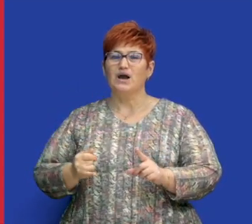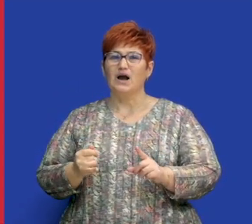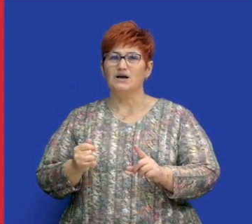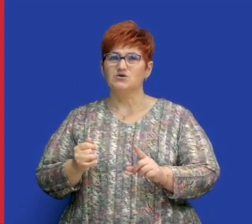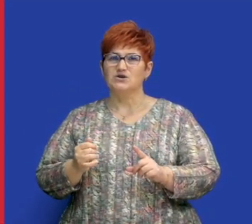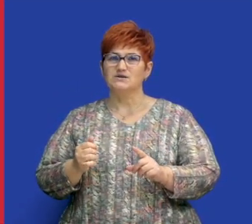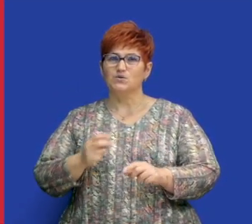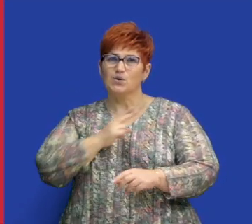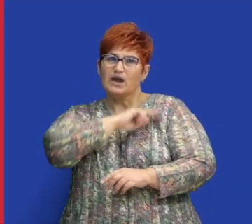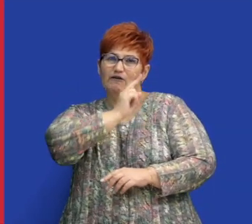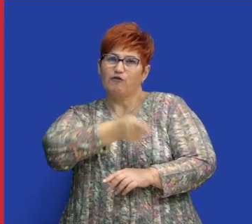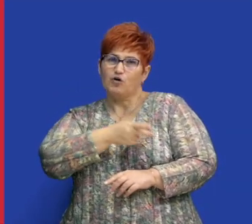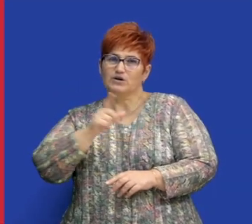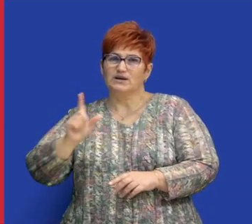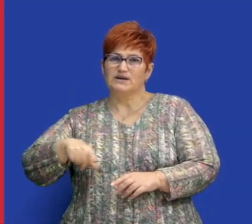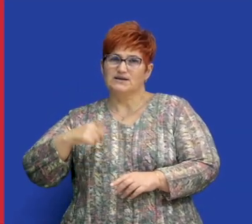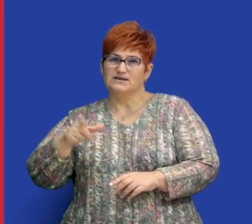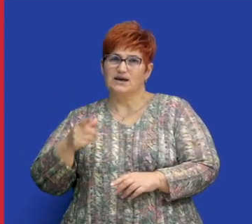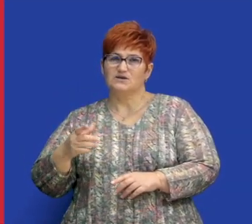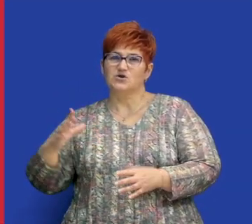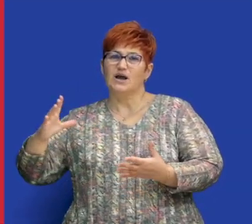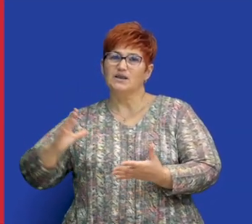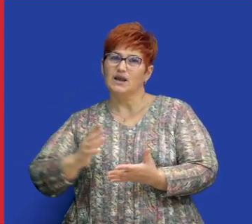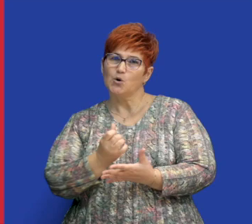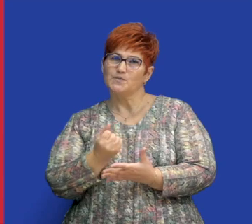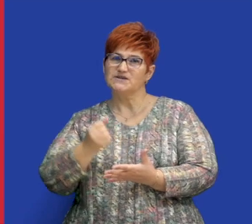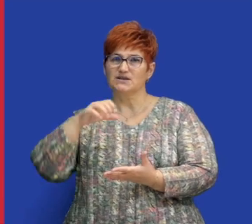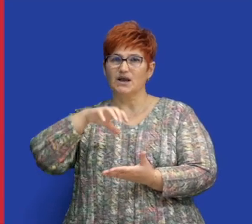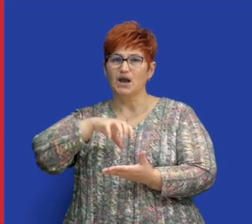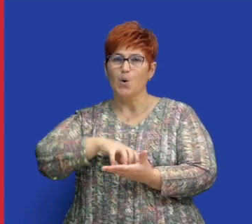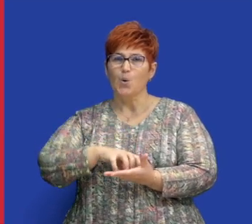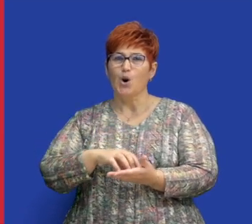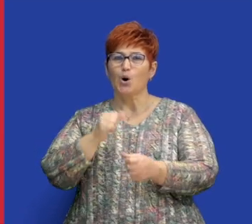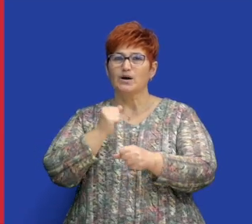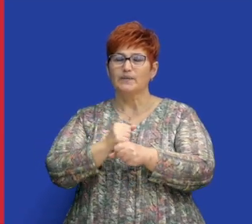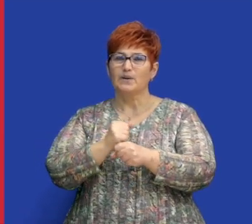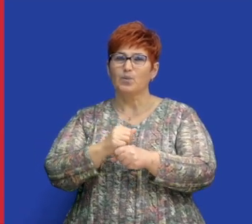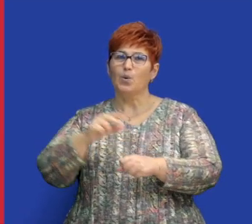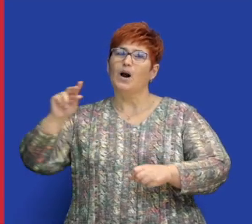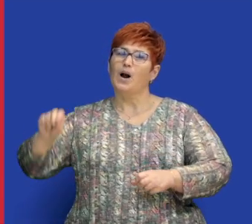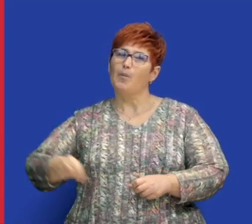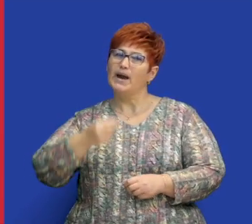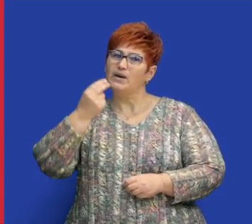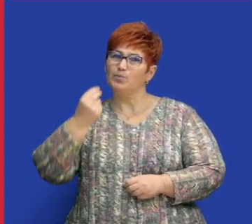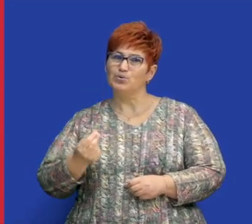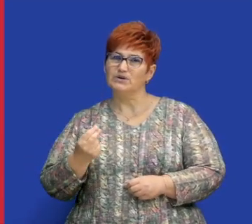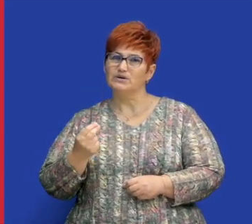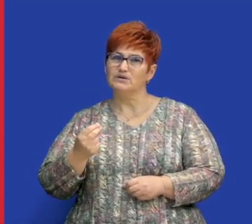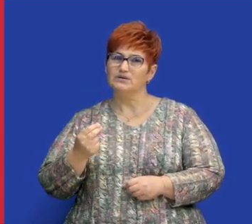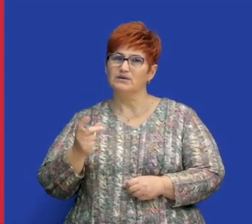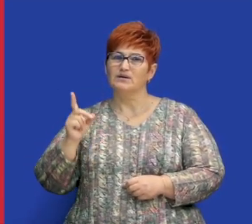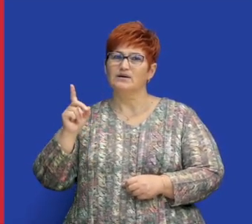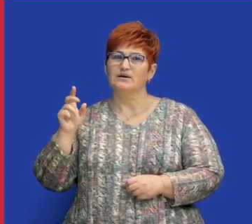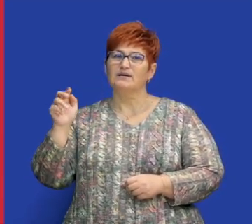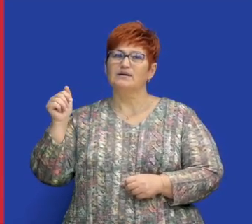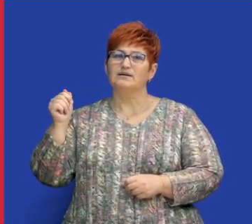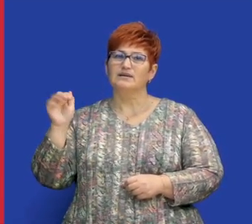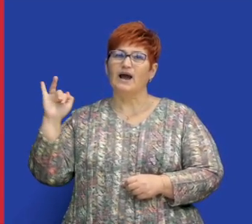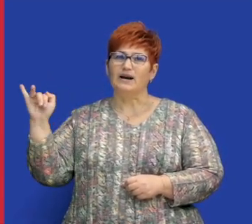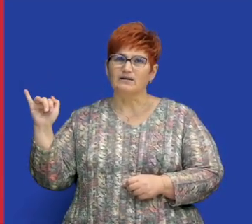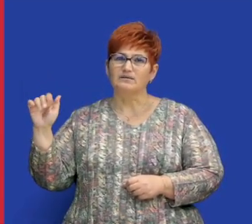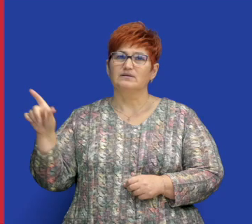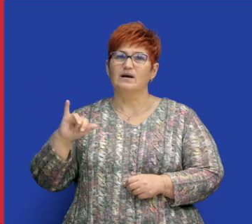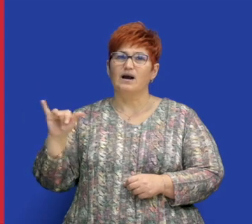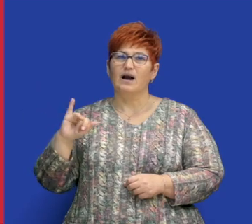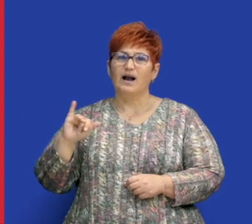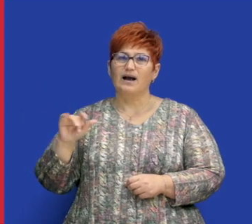A vendéglátó külön kérésére hozzák ki, hölgyek meg se kíséreljék társaságban a fizetést. Üzleti ajándékot